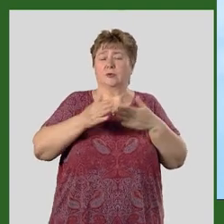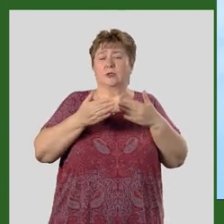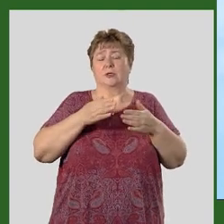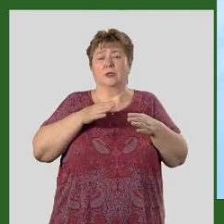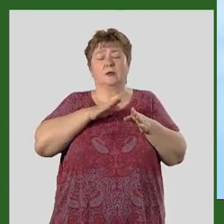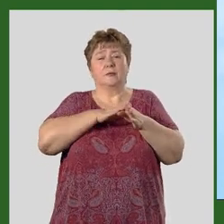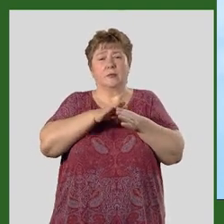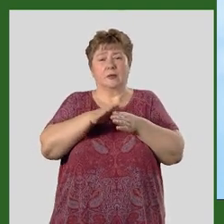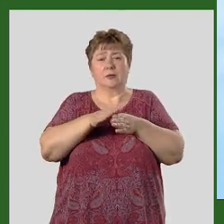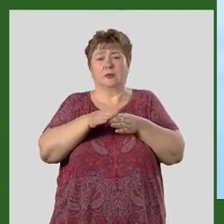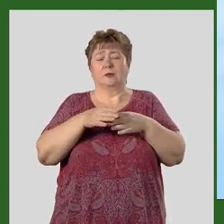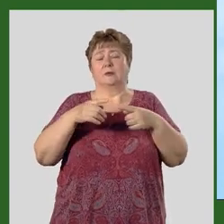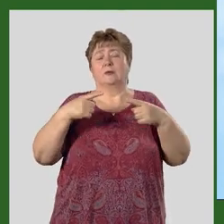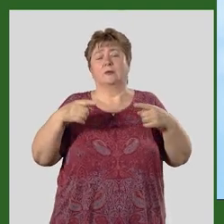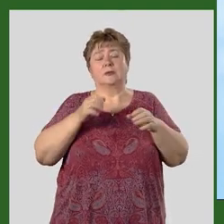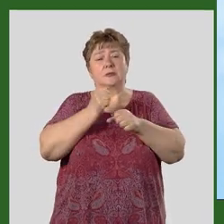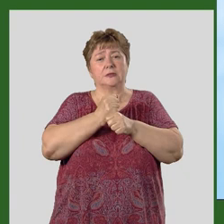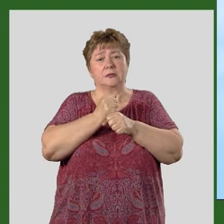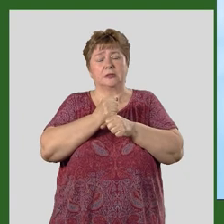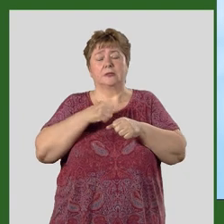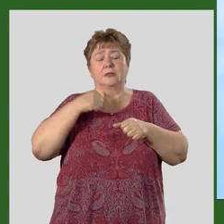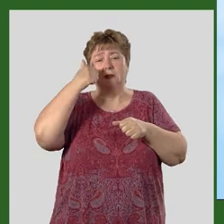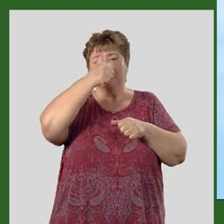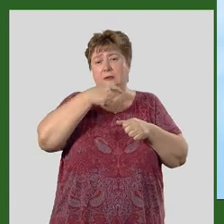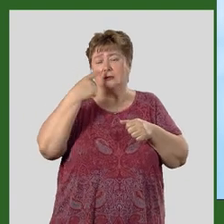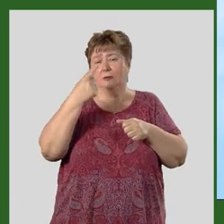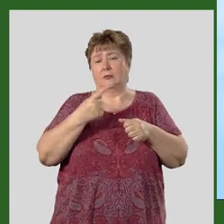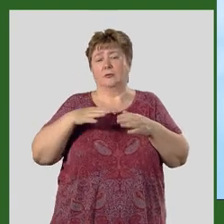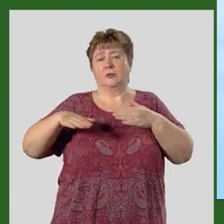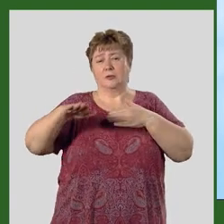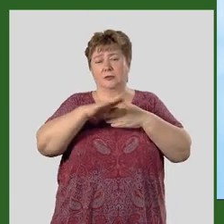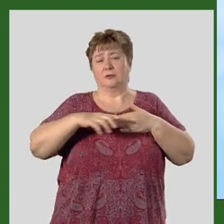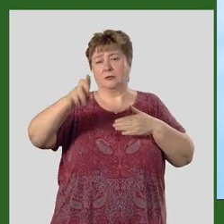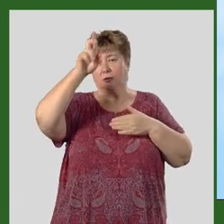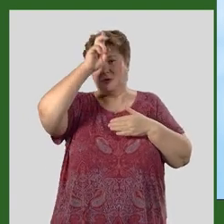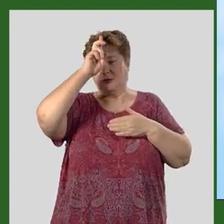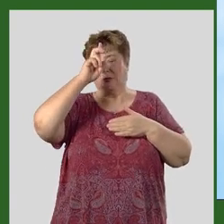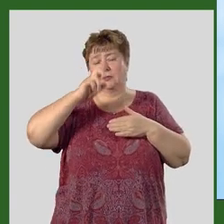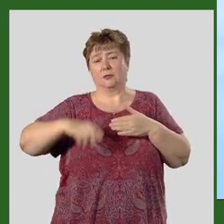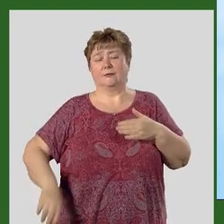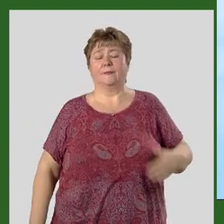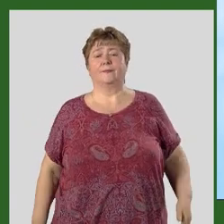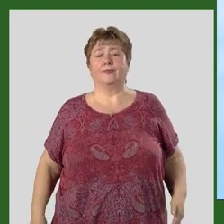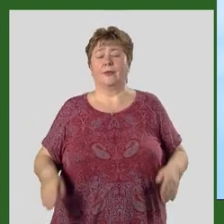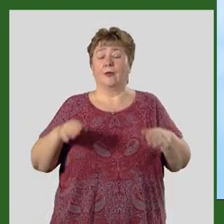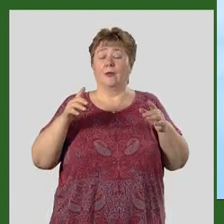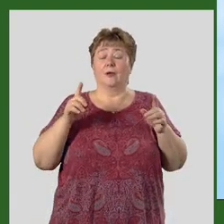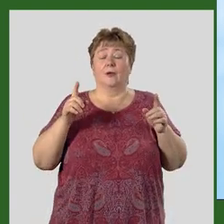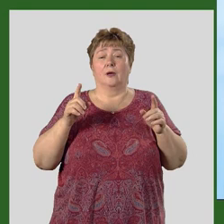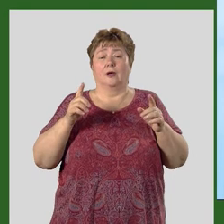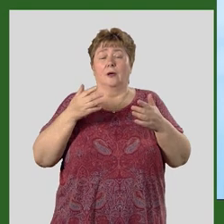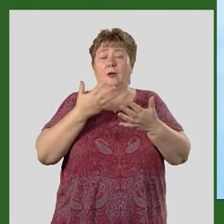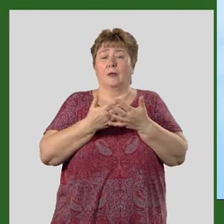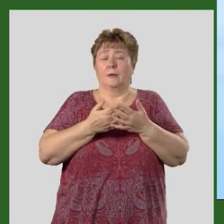или применения произведенных за год на территории государства. Дело в том, что